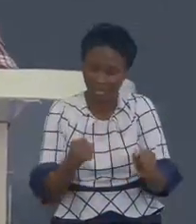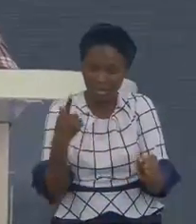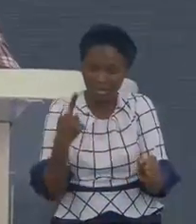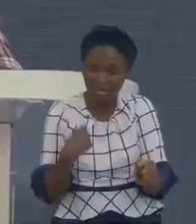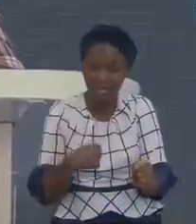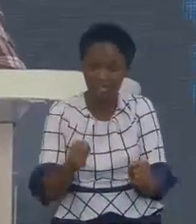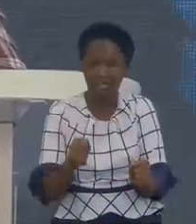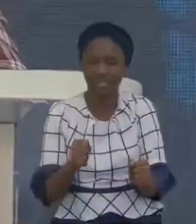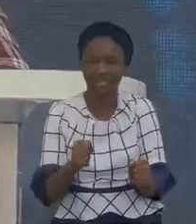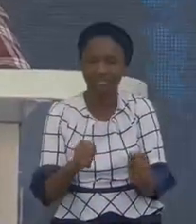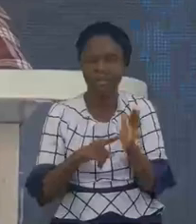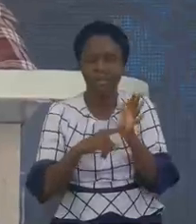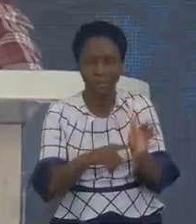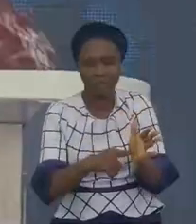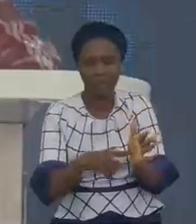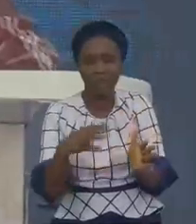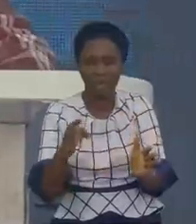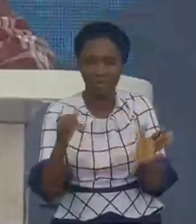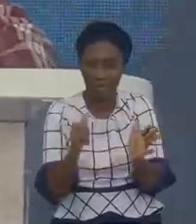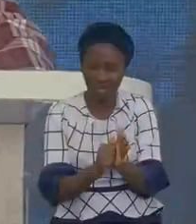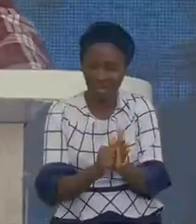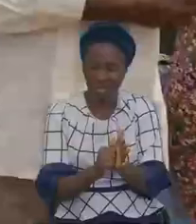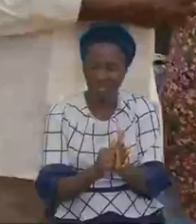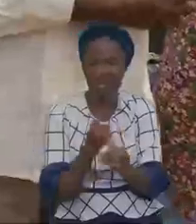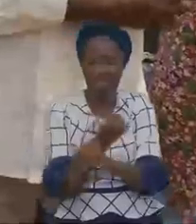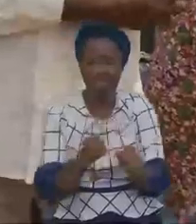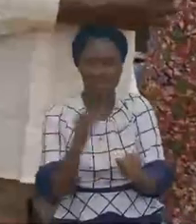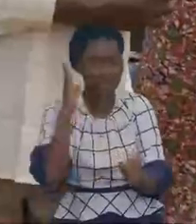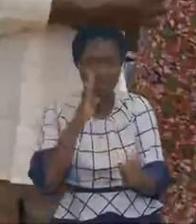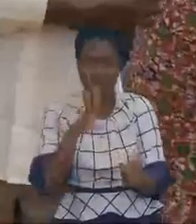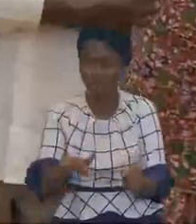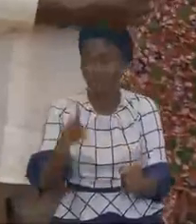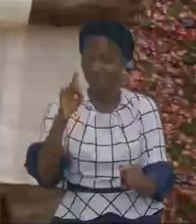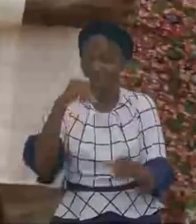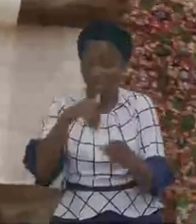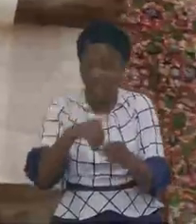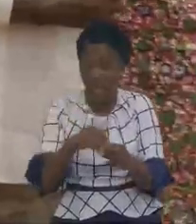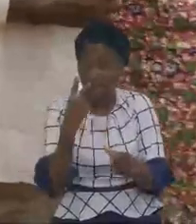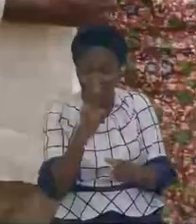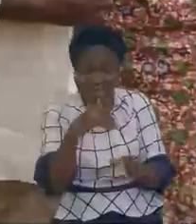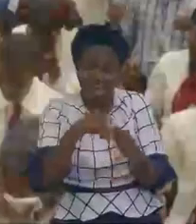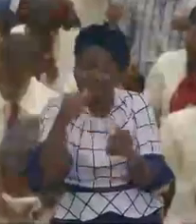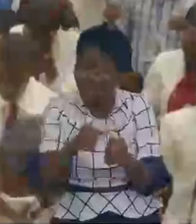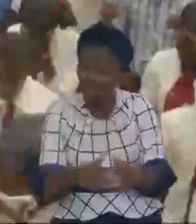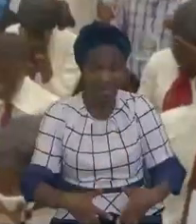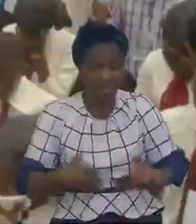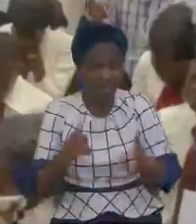soit visible dans chaque vie qui est crue au nom de Jésus.